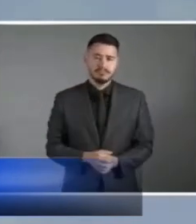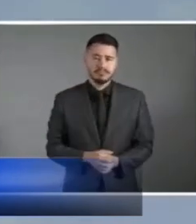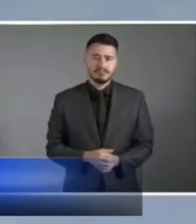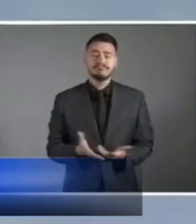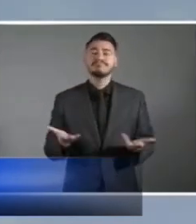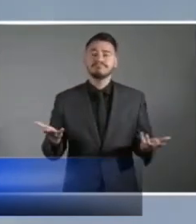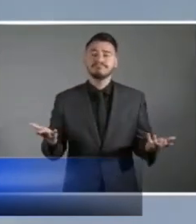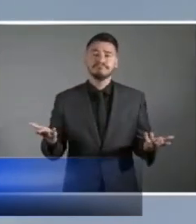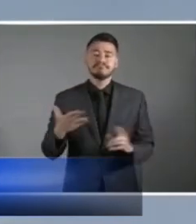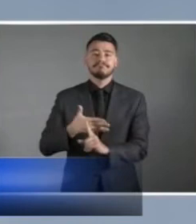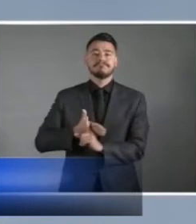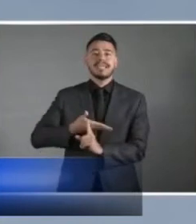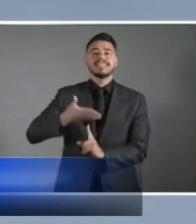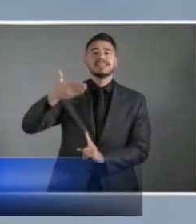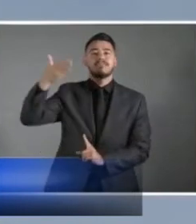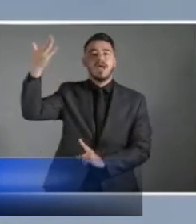μας.